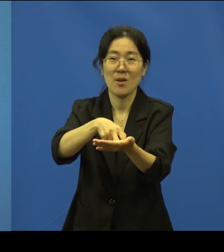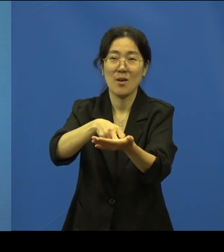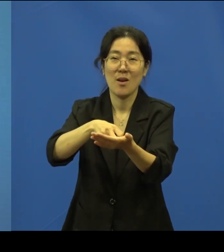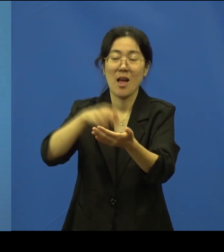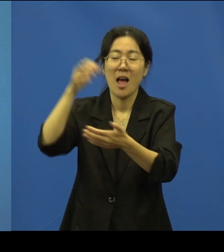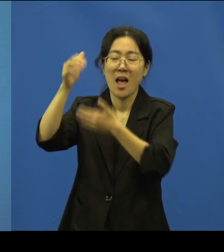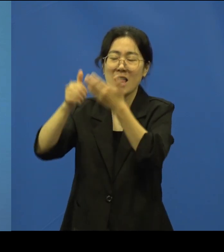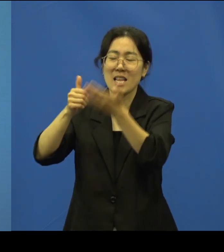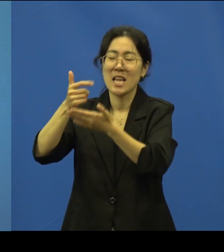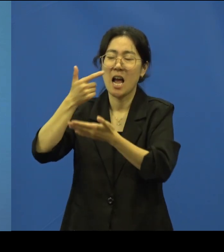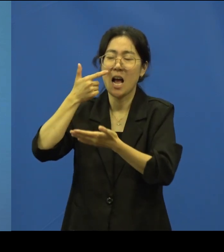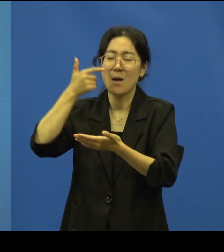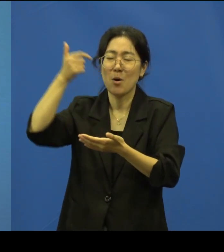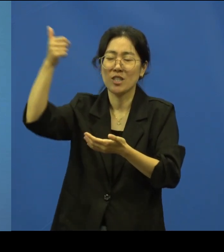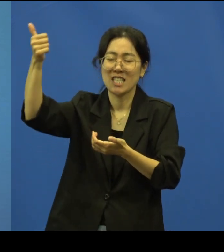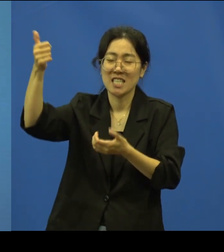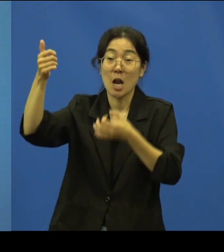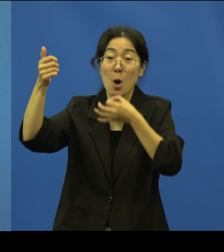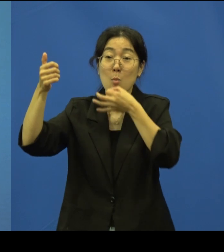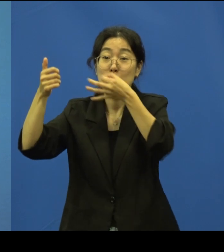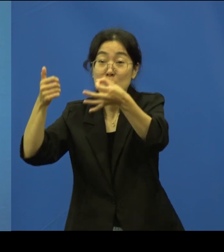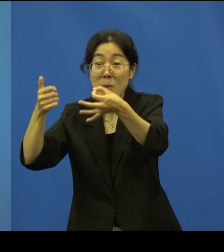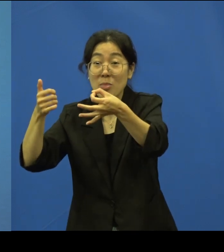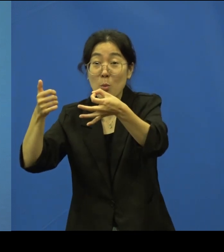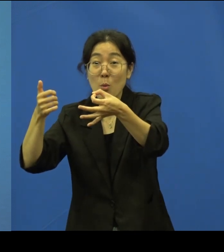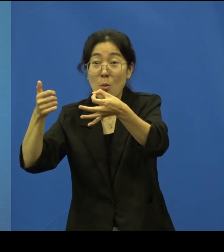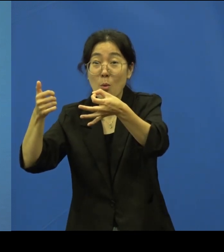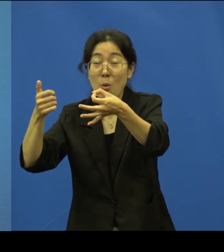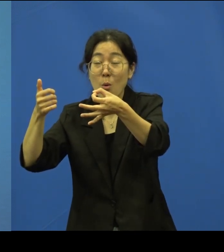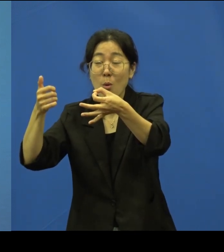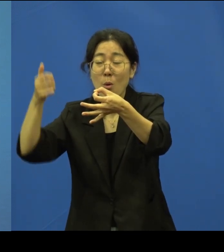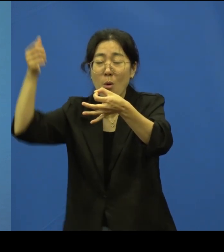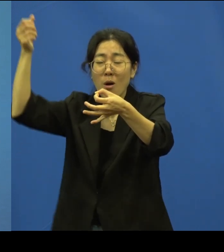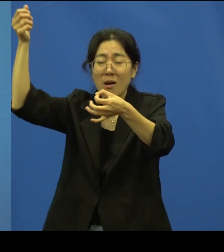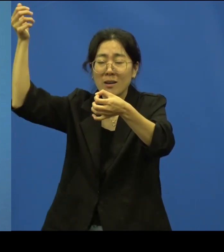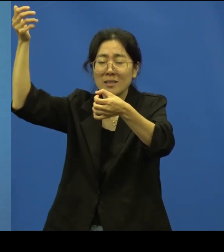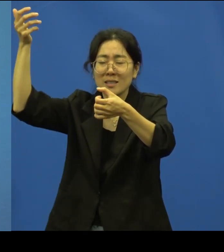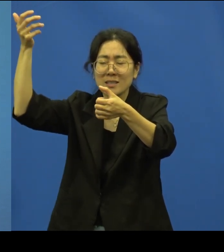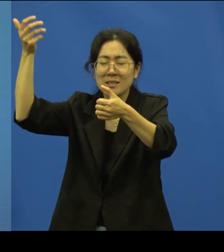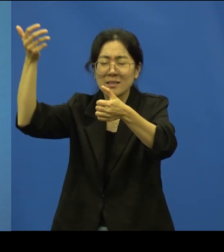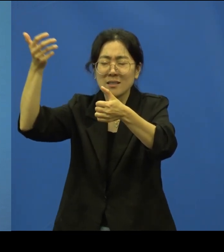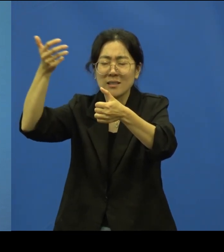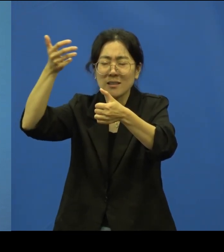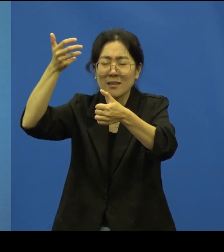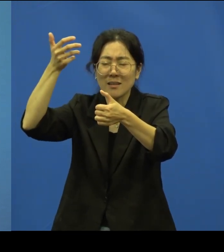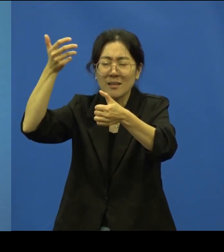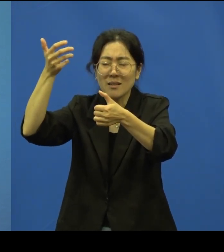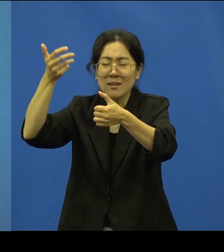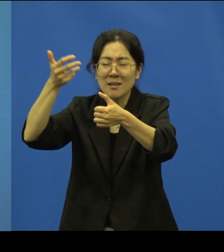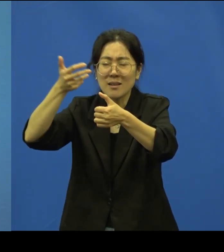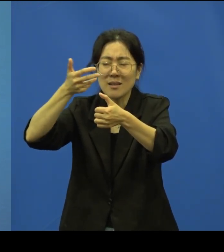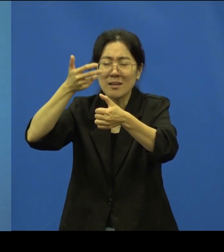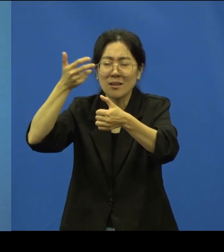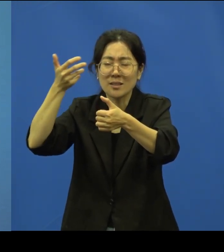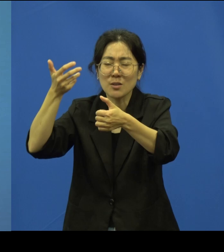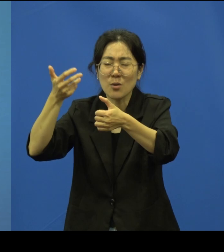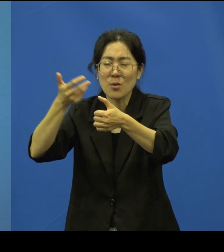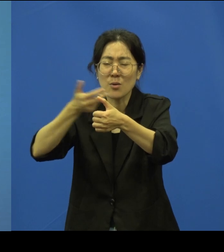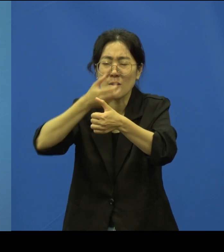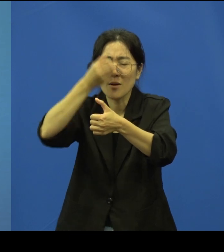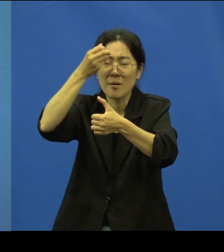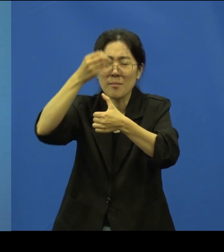쫙 임재가 느껴지는 거예요. 그냥 하나님 아버지, 이 한마디만 해도.